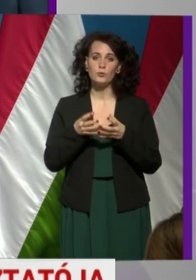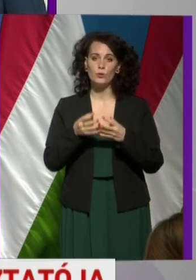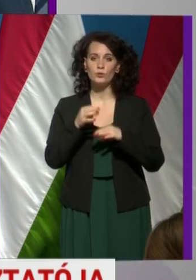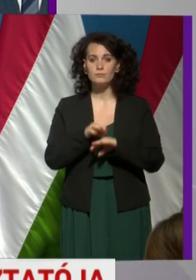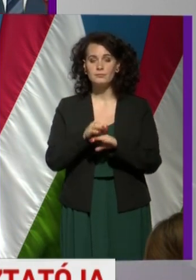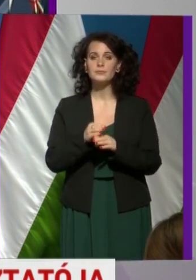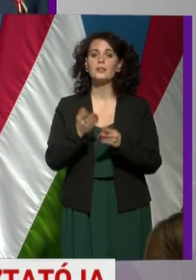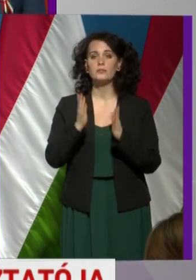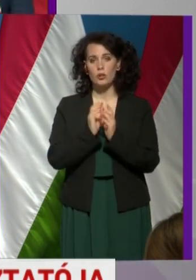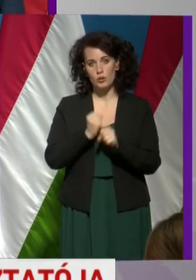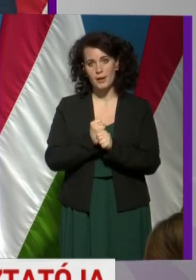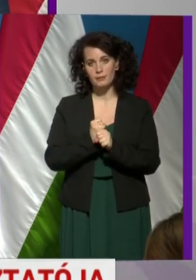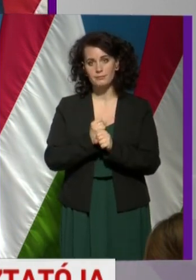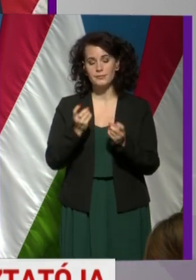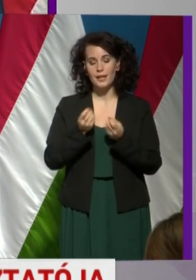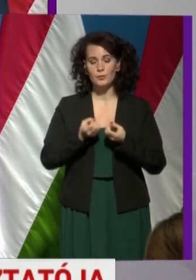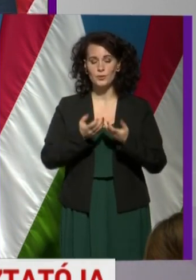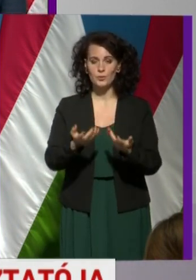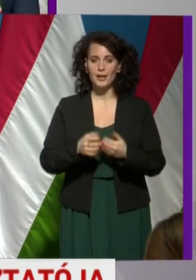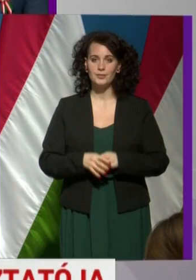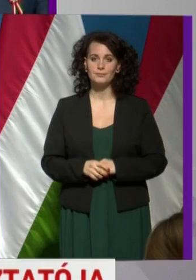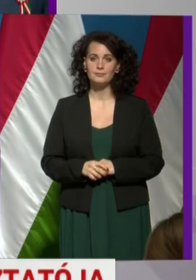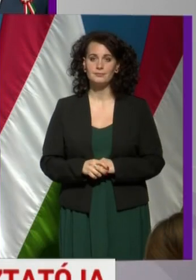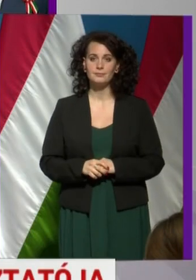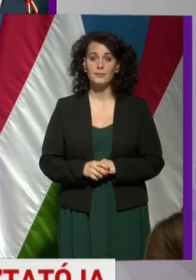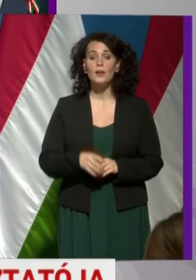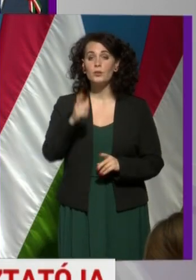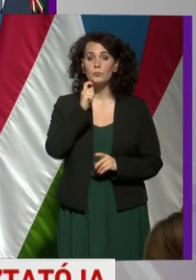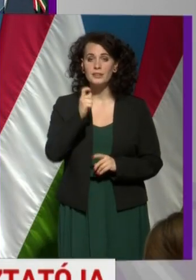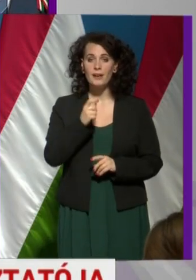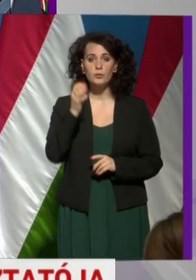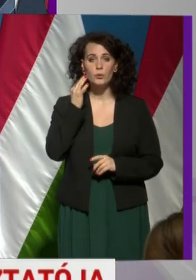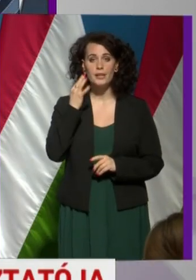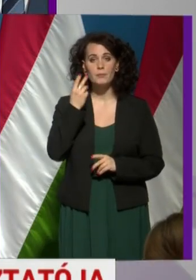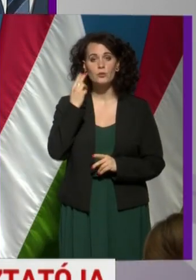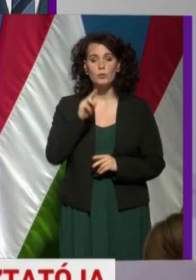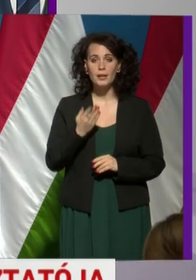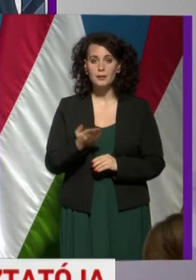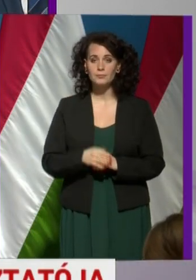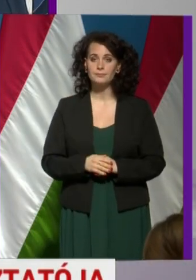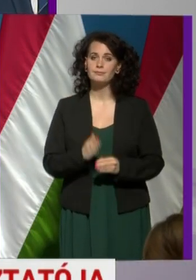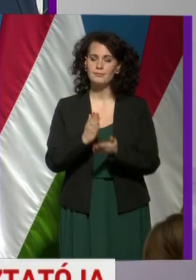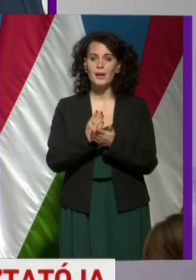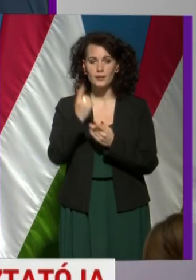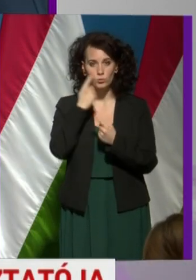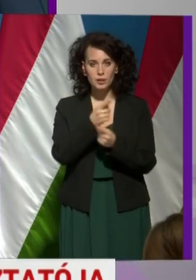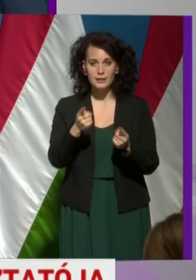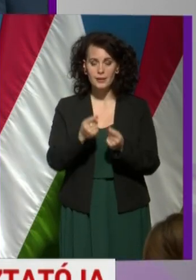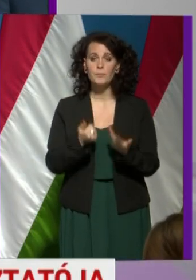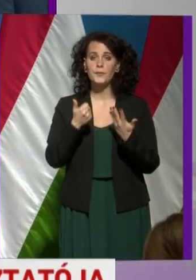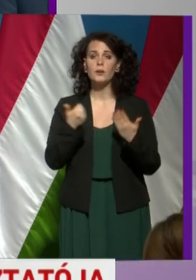meg tájékoztatóját. Köszönöm szépen, jó napot kívánok, hölgyeim és uraim! Ahogy Önök azt már tudhatják, 6